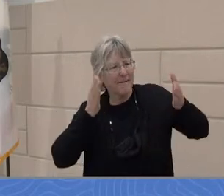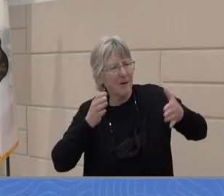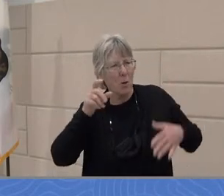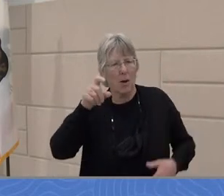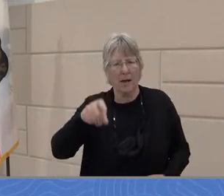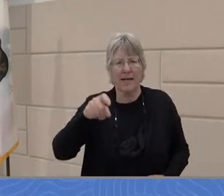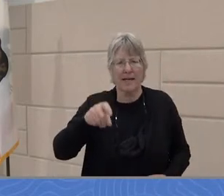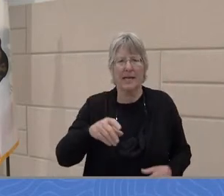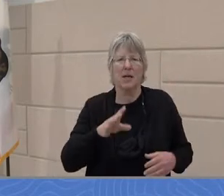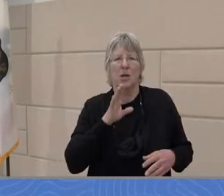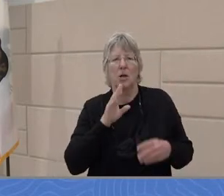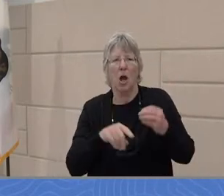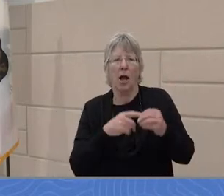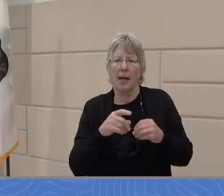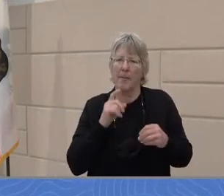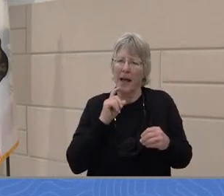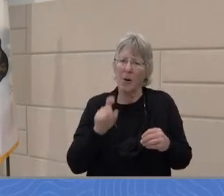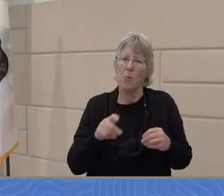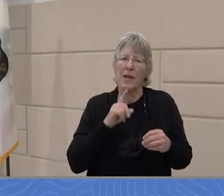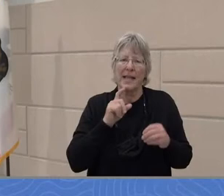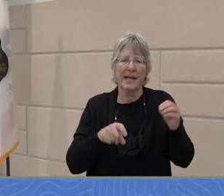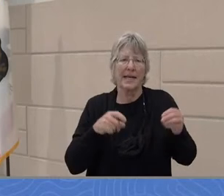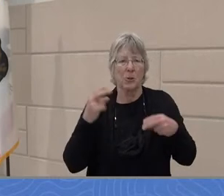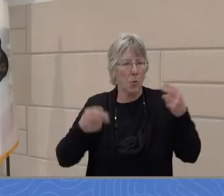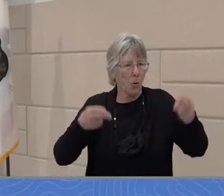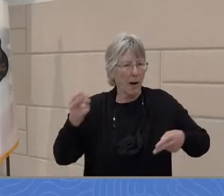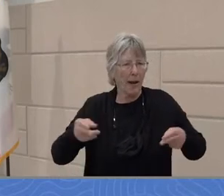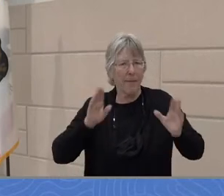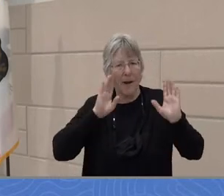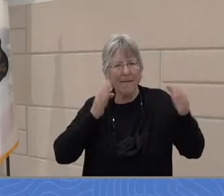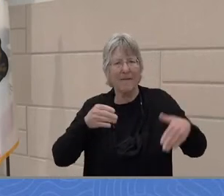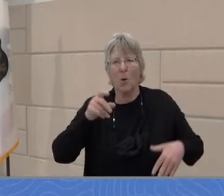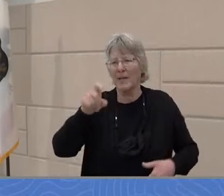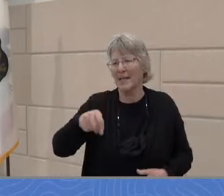อากระทรวงอารมณ์ดิสตริกในเยปิสกรายตรากา